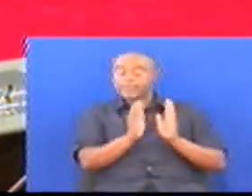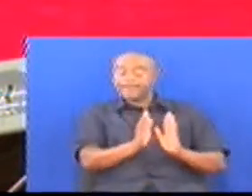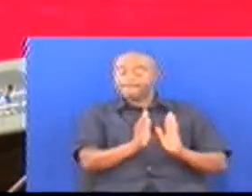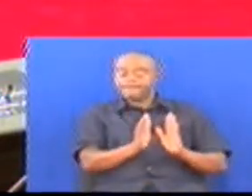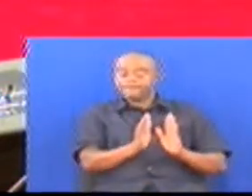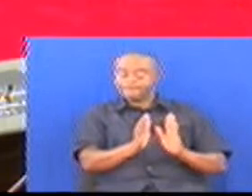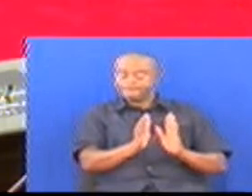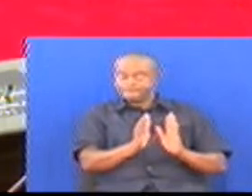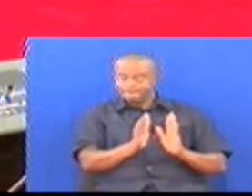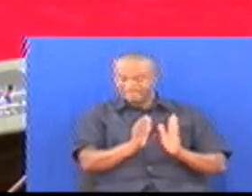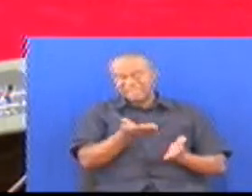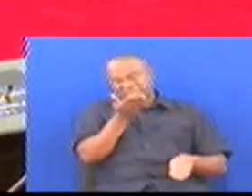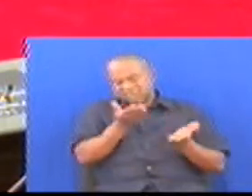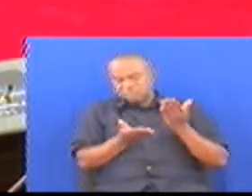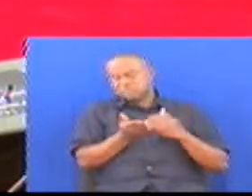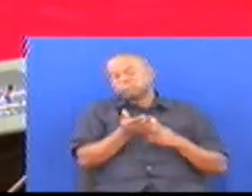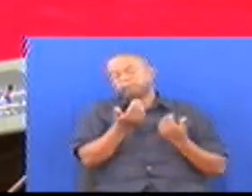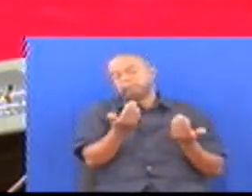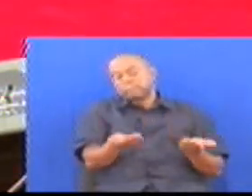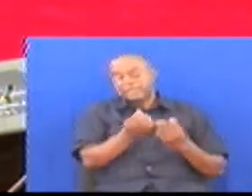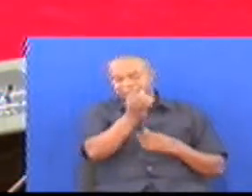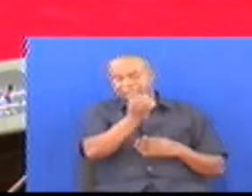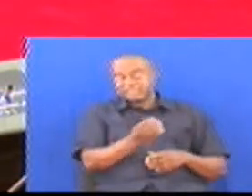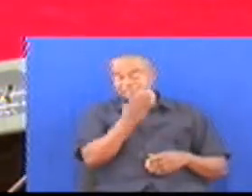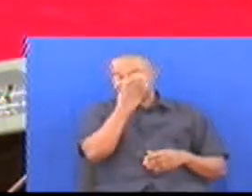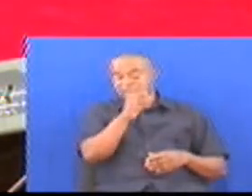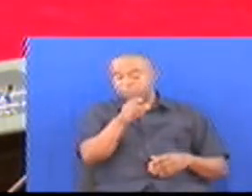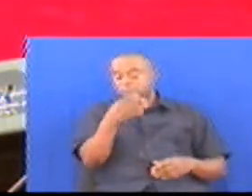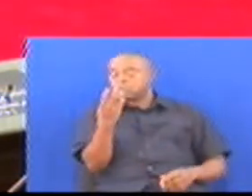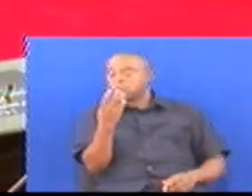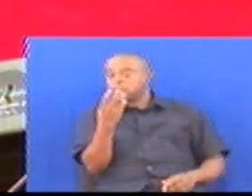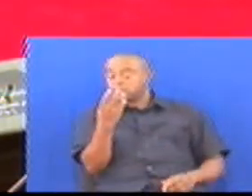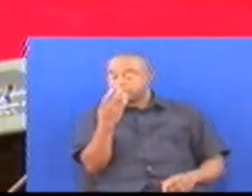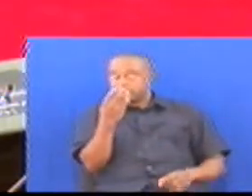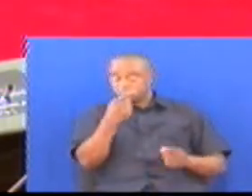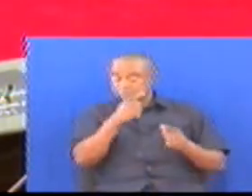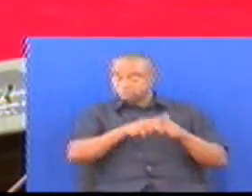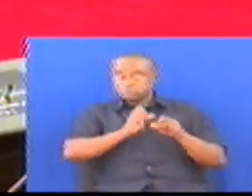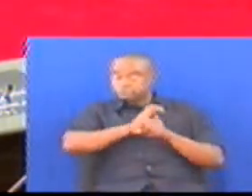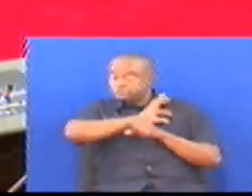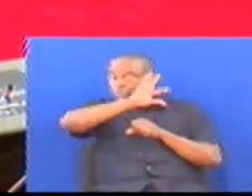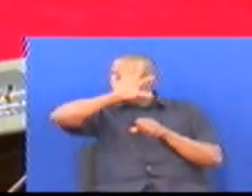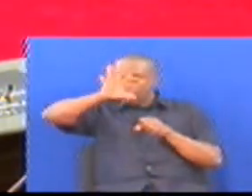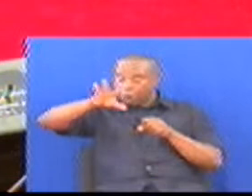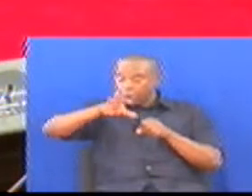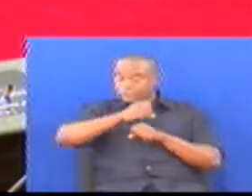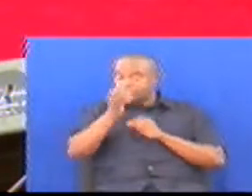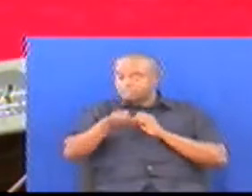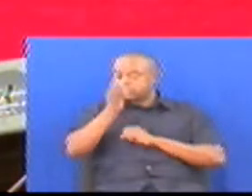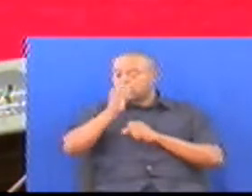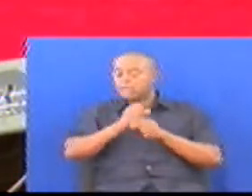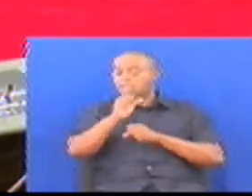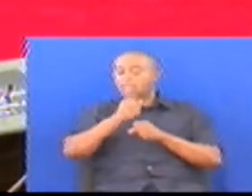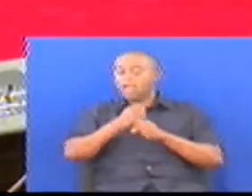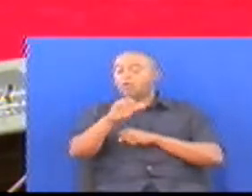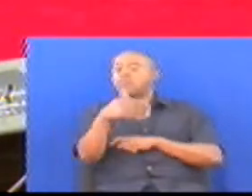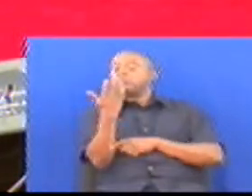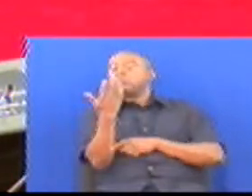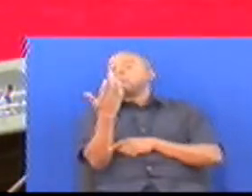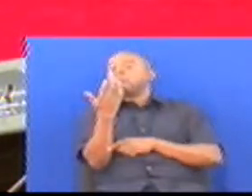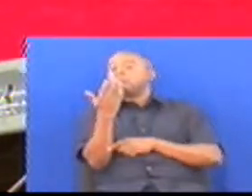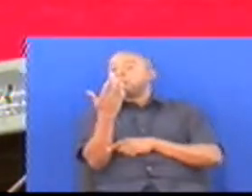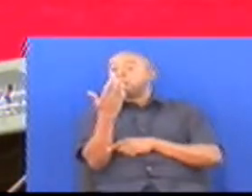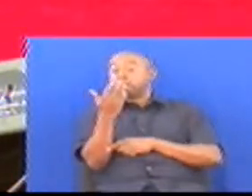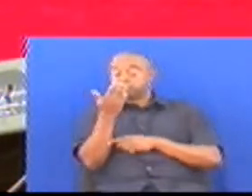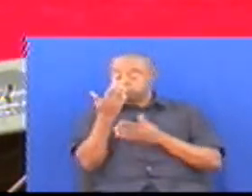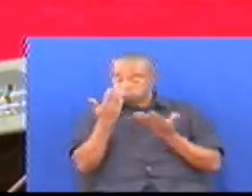tarakimu moja ya wastani wa 4.4% kwa kipindi chote cha uongozi wa serikali ya awamu ya tano,